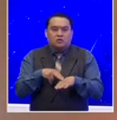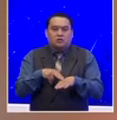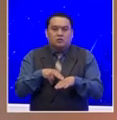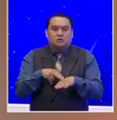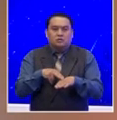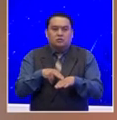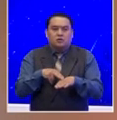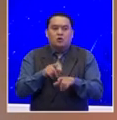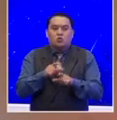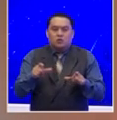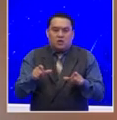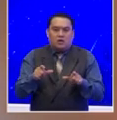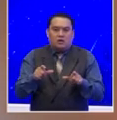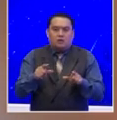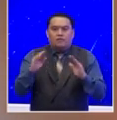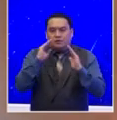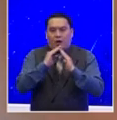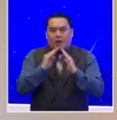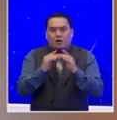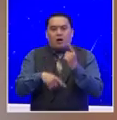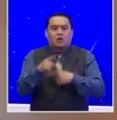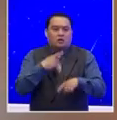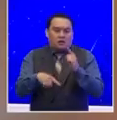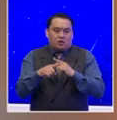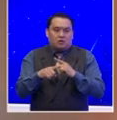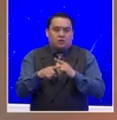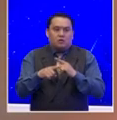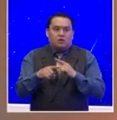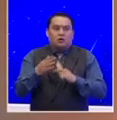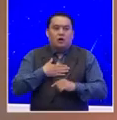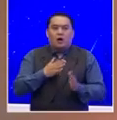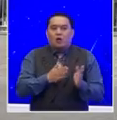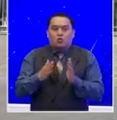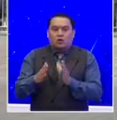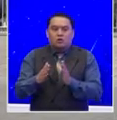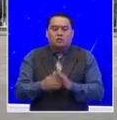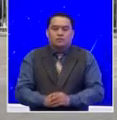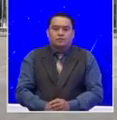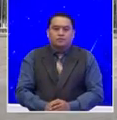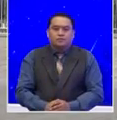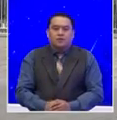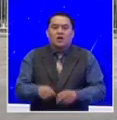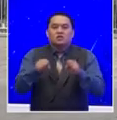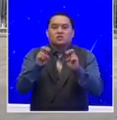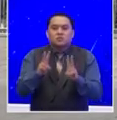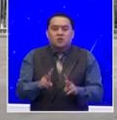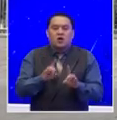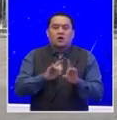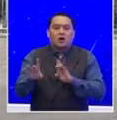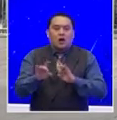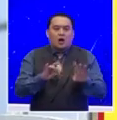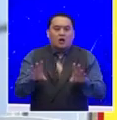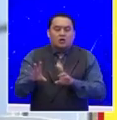загонял людей вот, в дома просто обратно. Так что аккуратнее, пожалуйста. Специалисты еще раз разъясняют